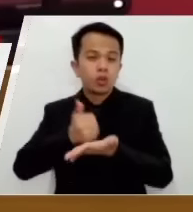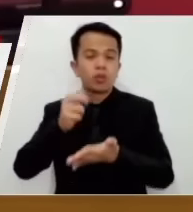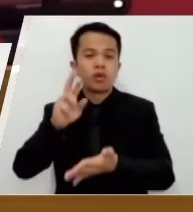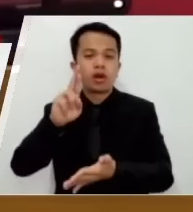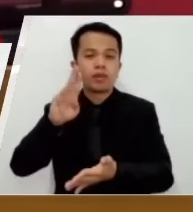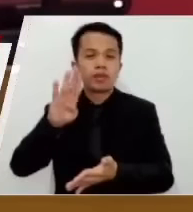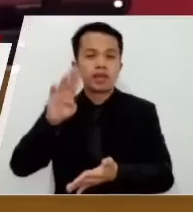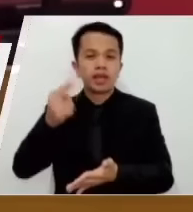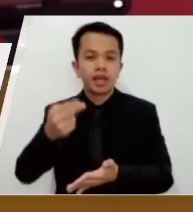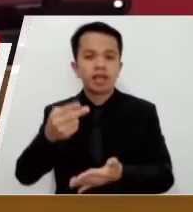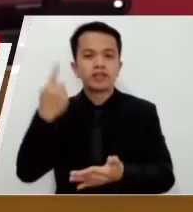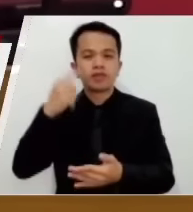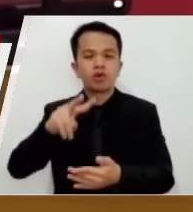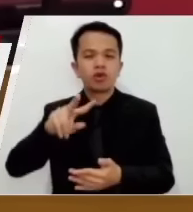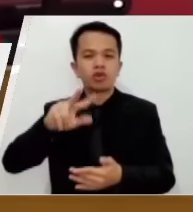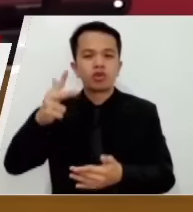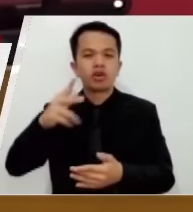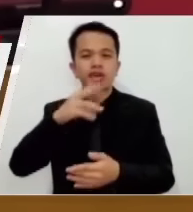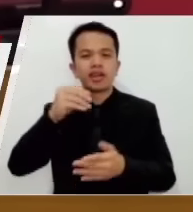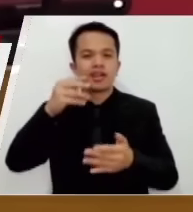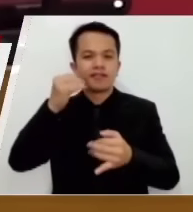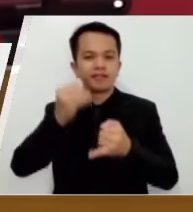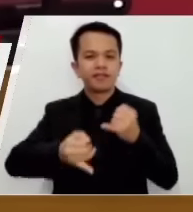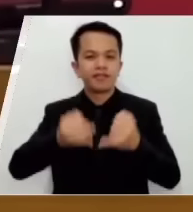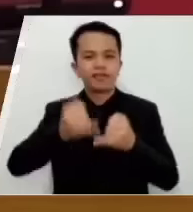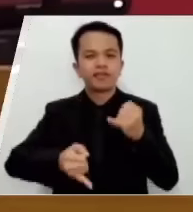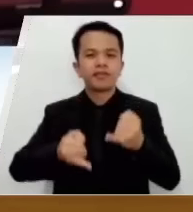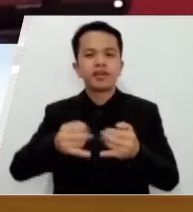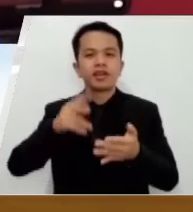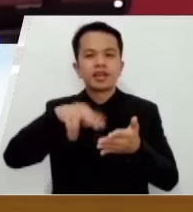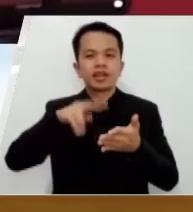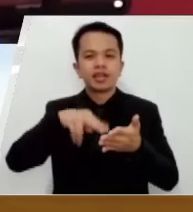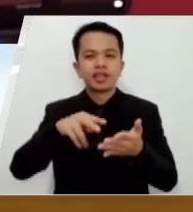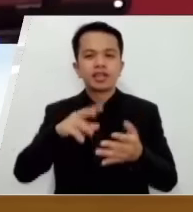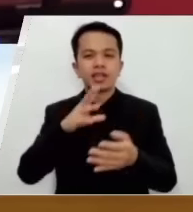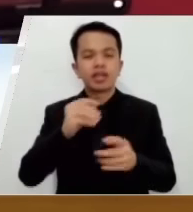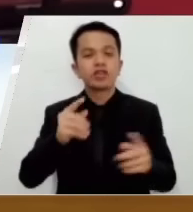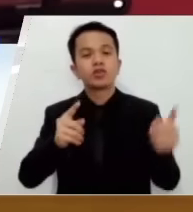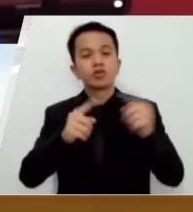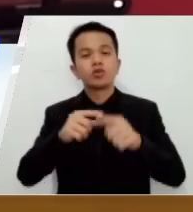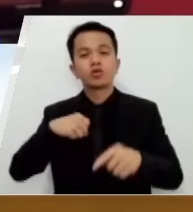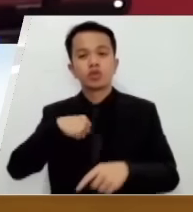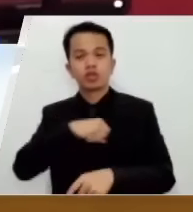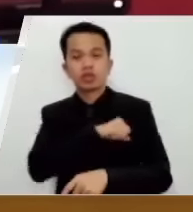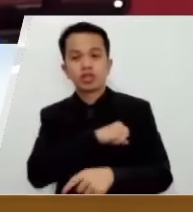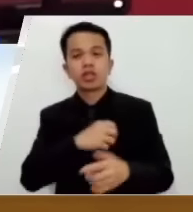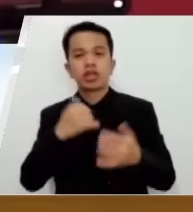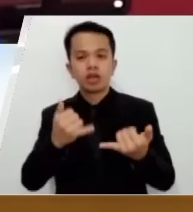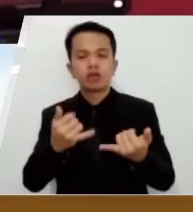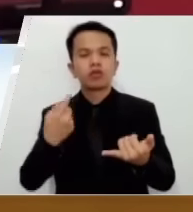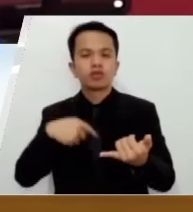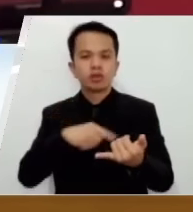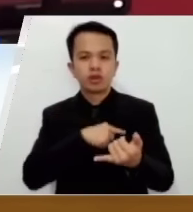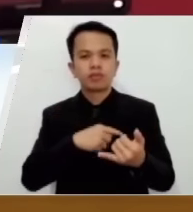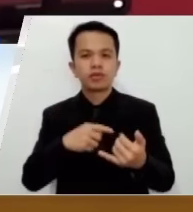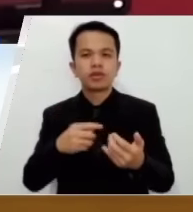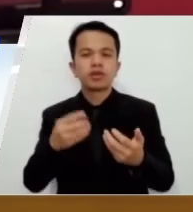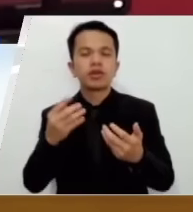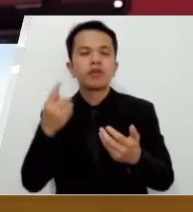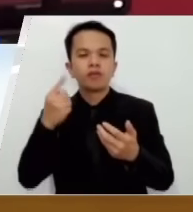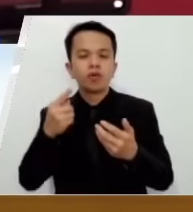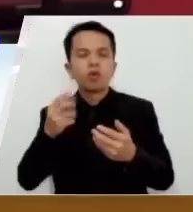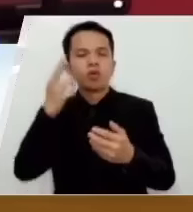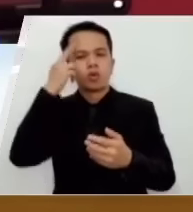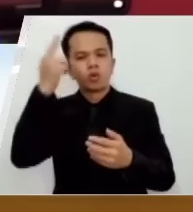third and final reading and its subsequent transmission to the Senate we stand at the C of realizing a more